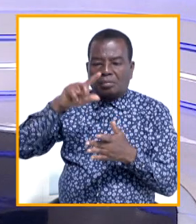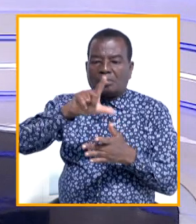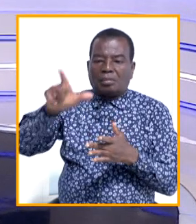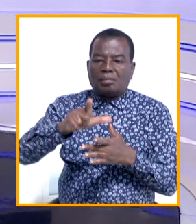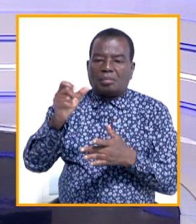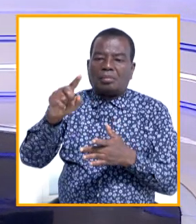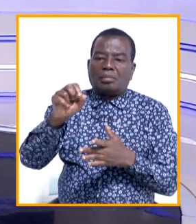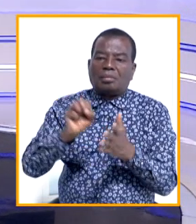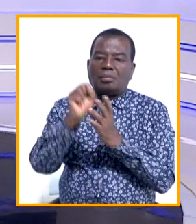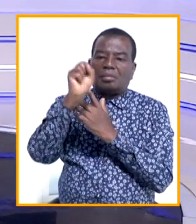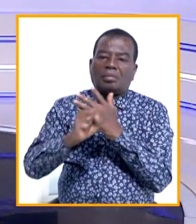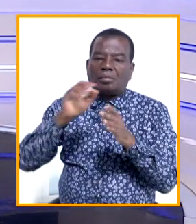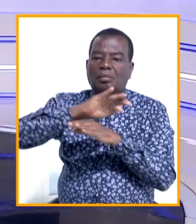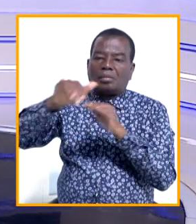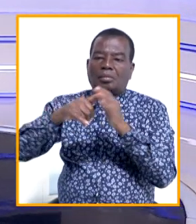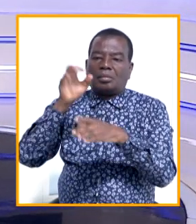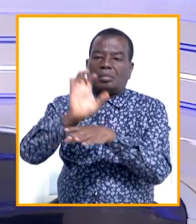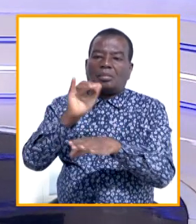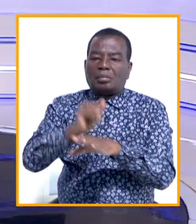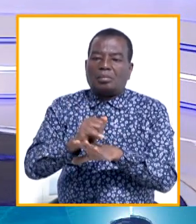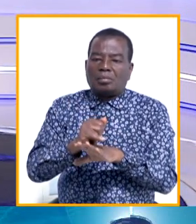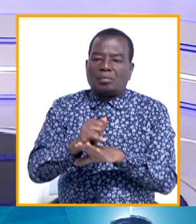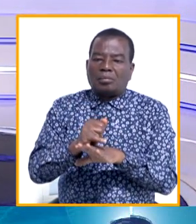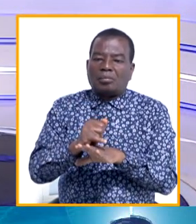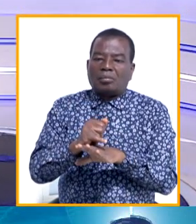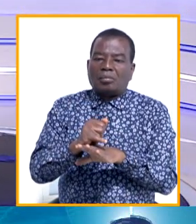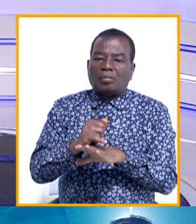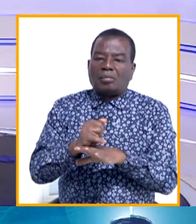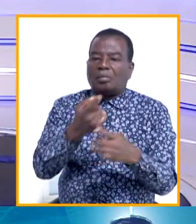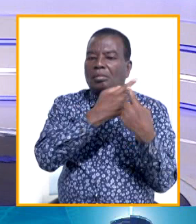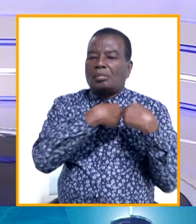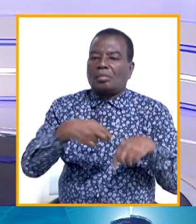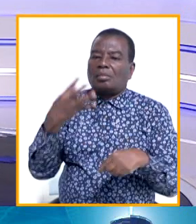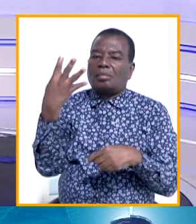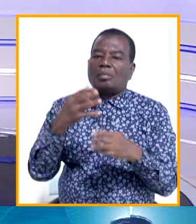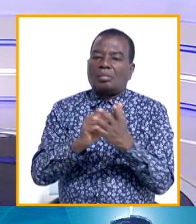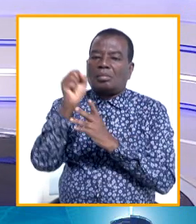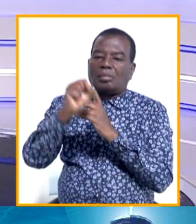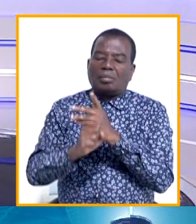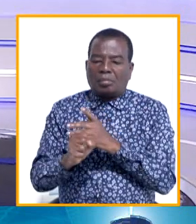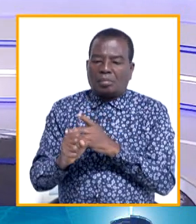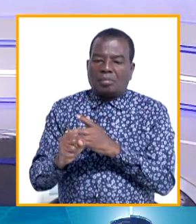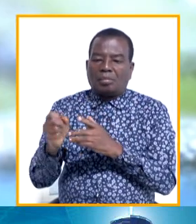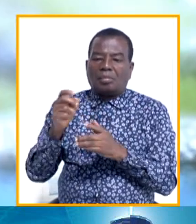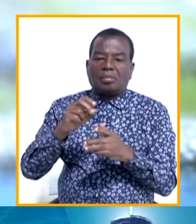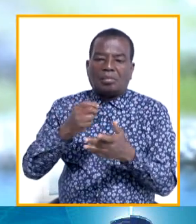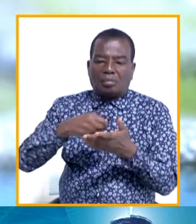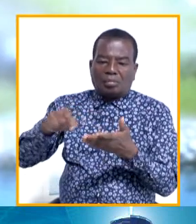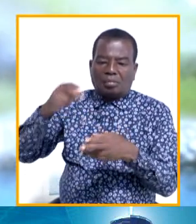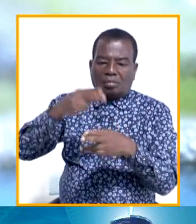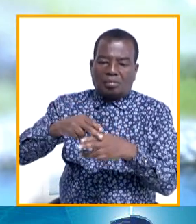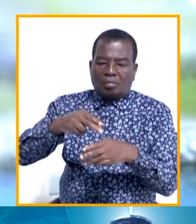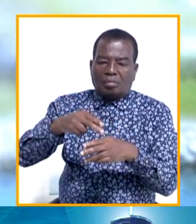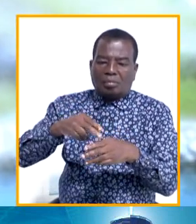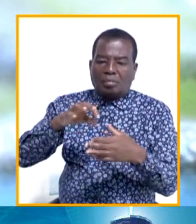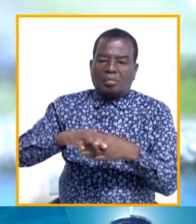11 septembre sur toute lesétendue du territoire national depuis le 4 septembre les phases des inscriptions au préscolaires et